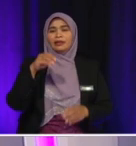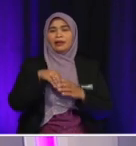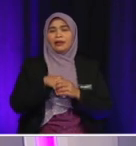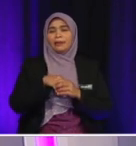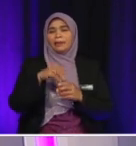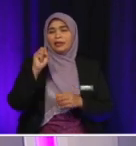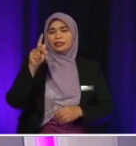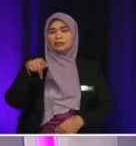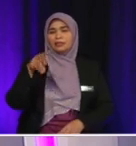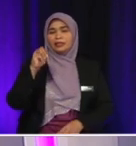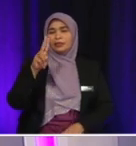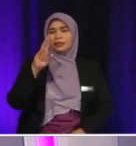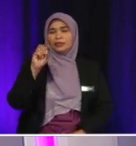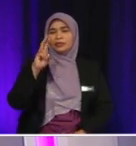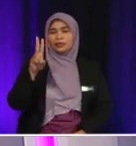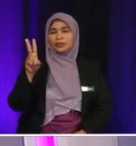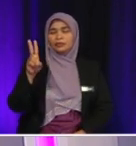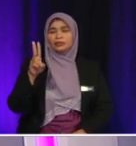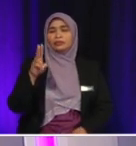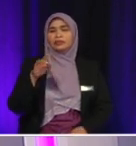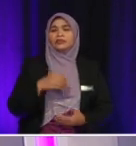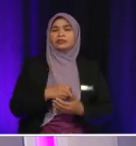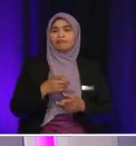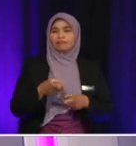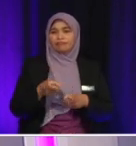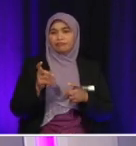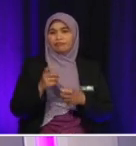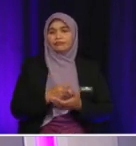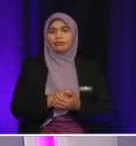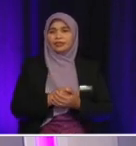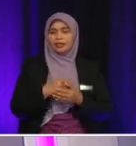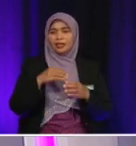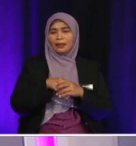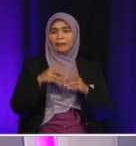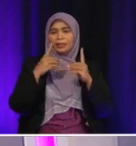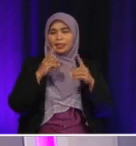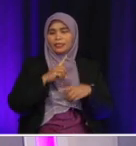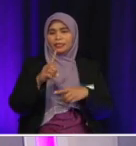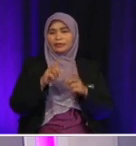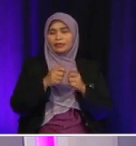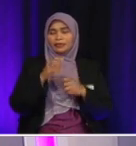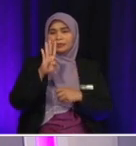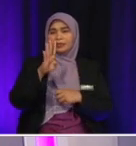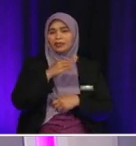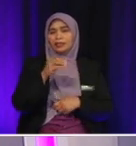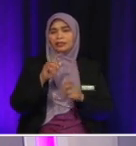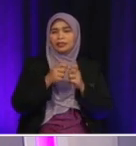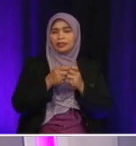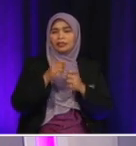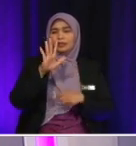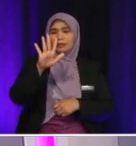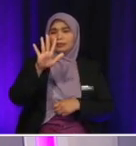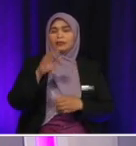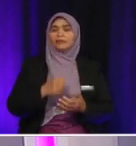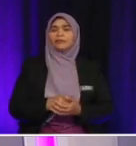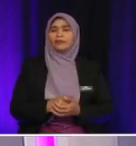SPM 2022 pecutan yang mana pada hari ini kita dalam mata pelajaran Pendidikan Islam tingkatan empat dan juga tingkatan